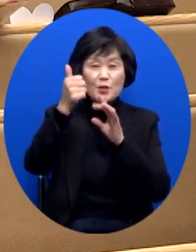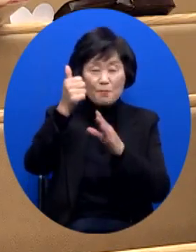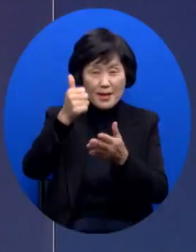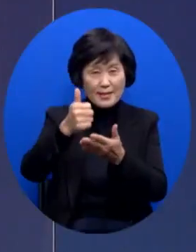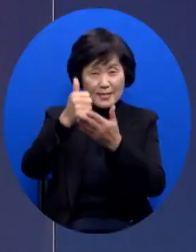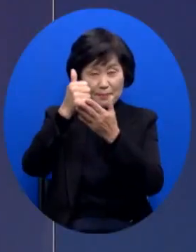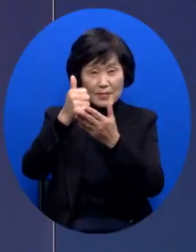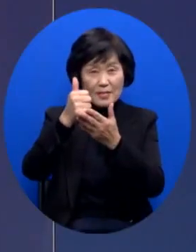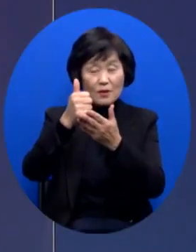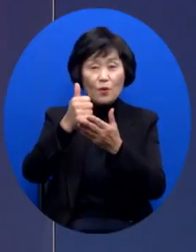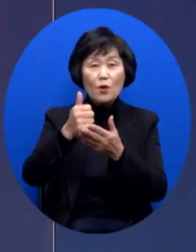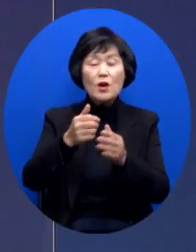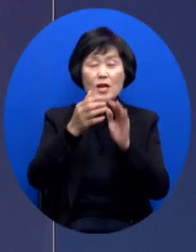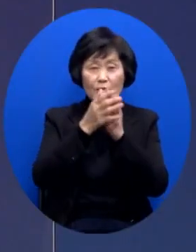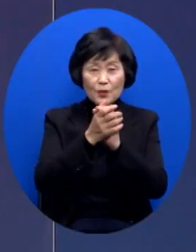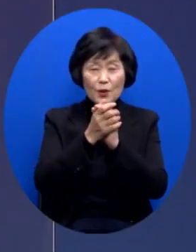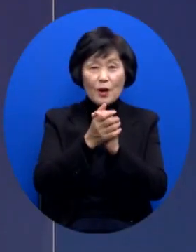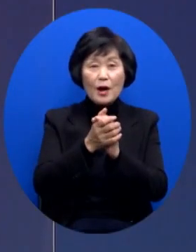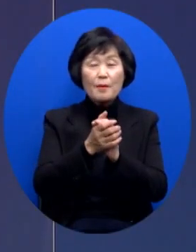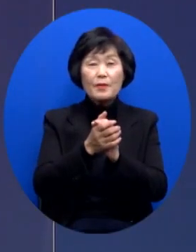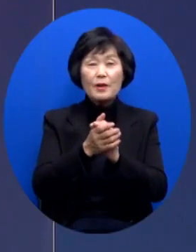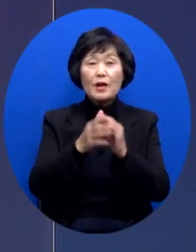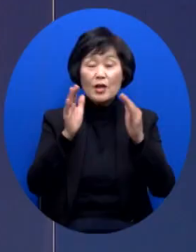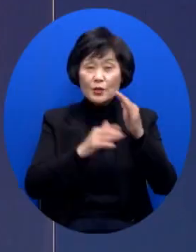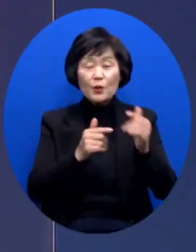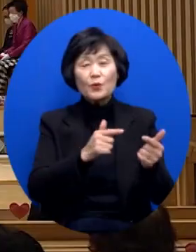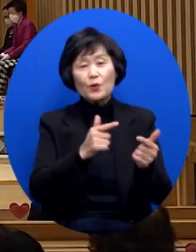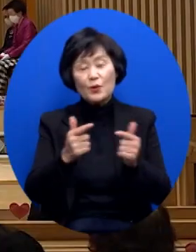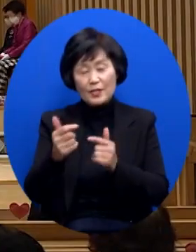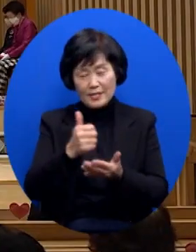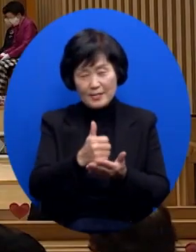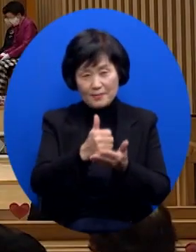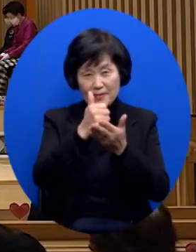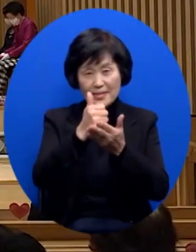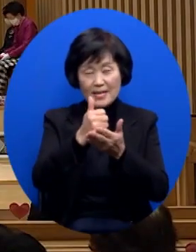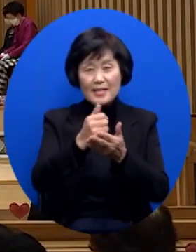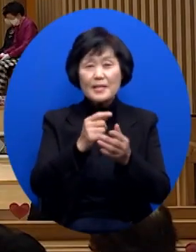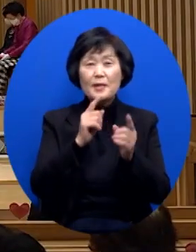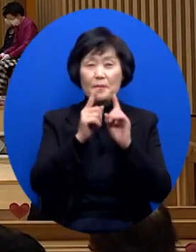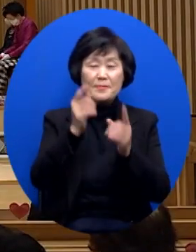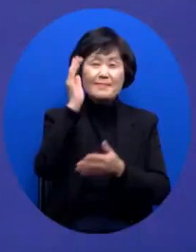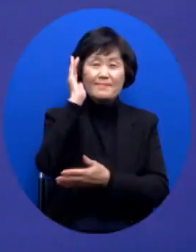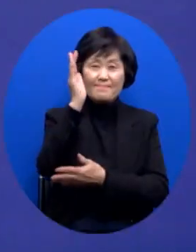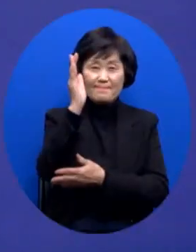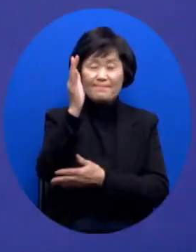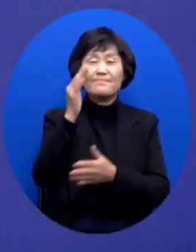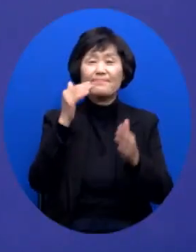위해 기도하며 교회와 성도들을 섬기겠다고 소감을 밝혔습니다.